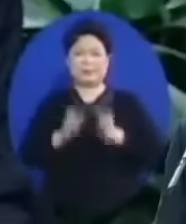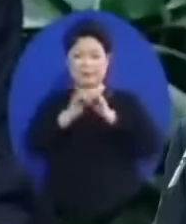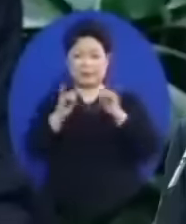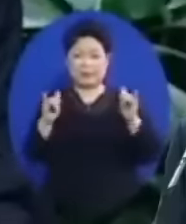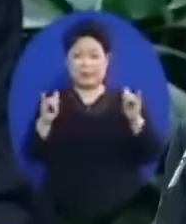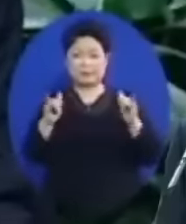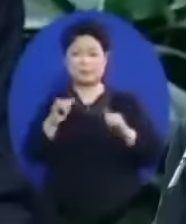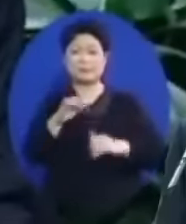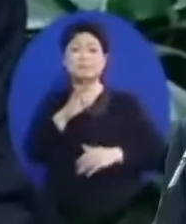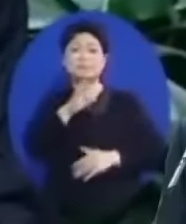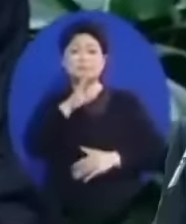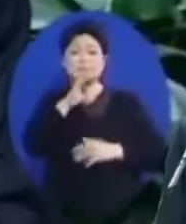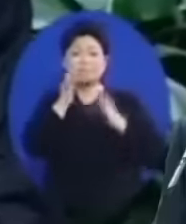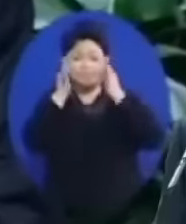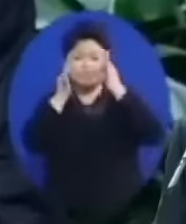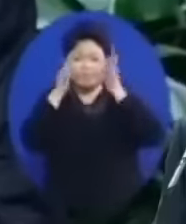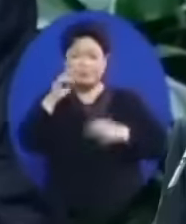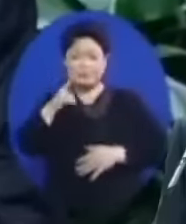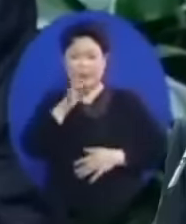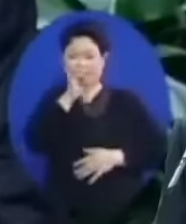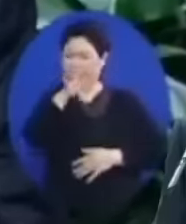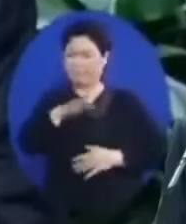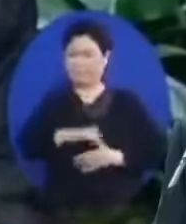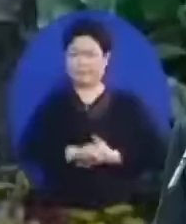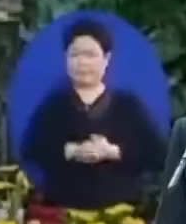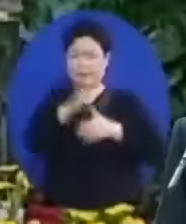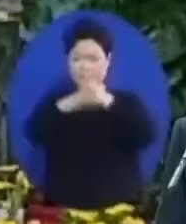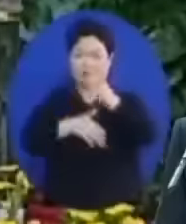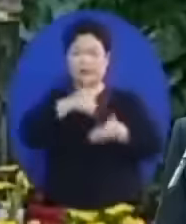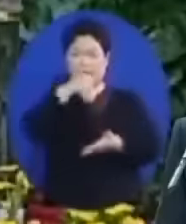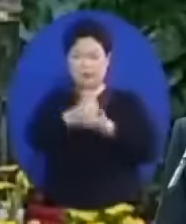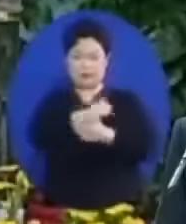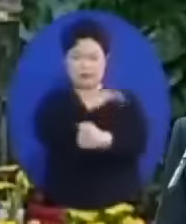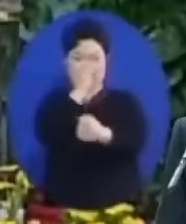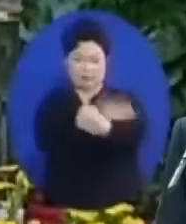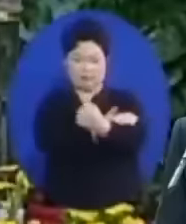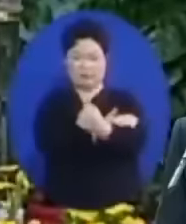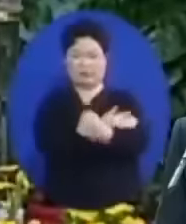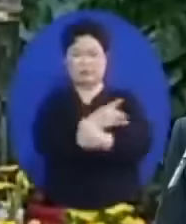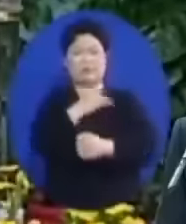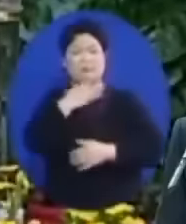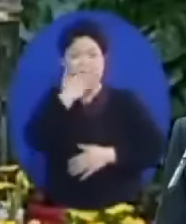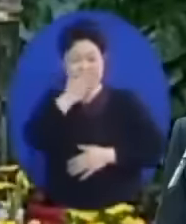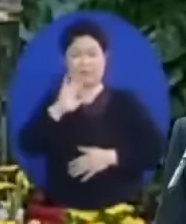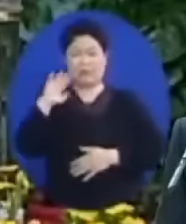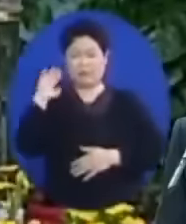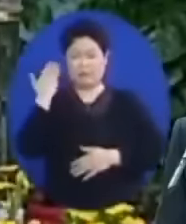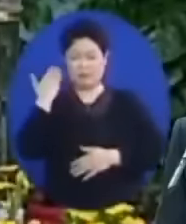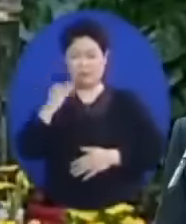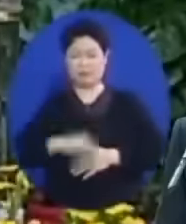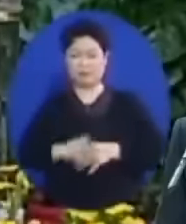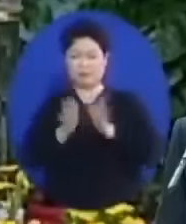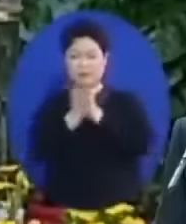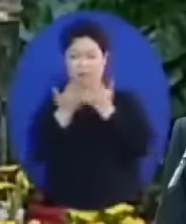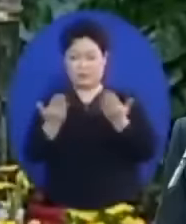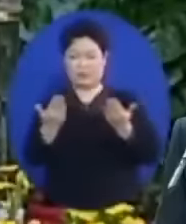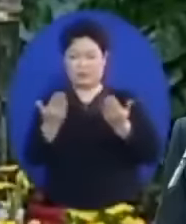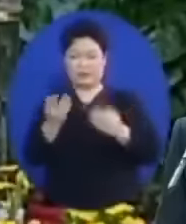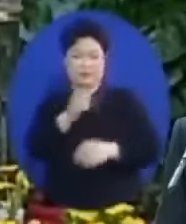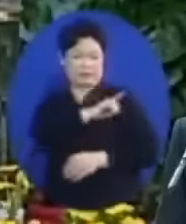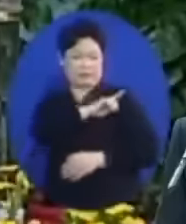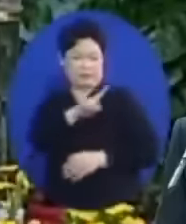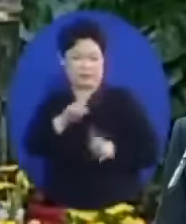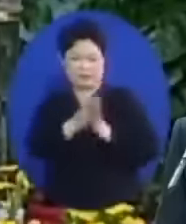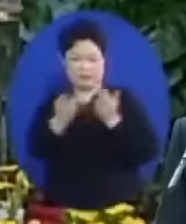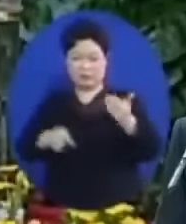사람은 아무리 해도 안 되지만은 하나님의 능력으로는 될 수 있는 것입니다. 요즘 서점가에서 베스트셀러가